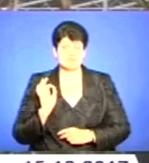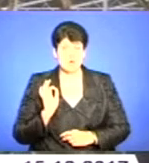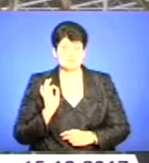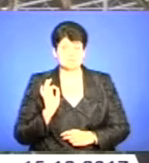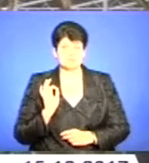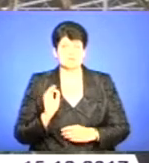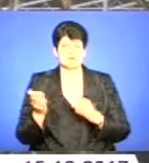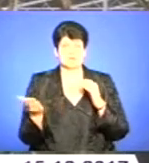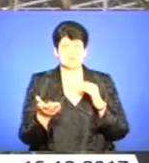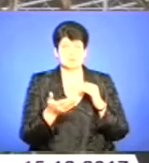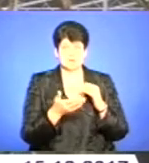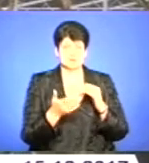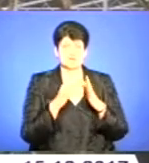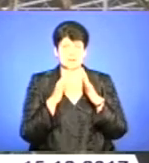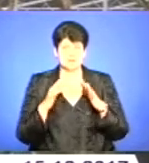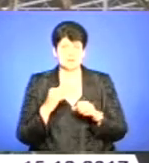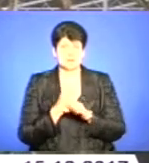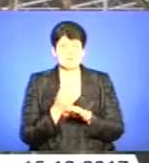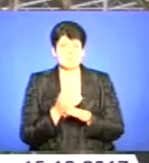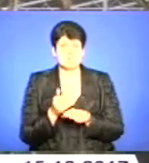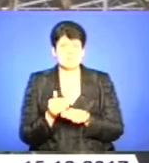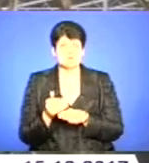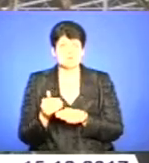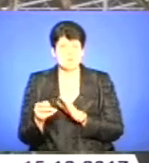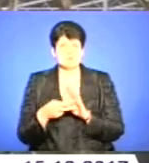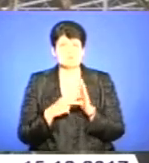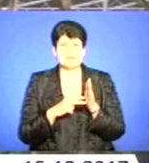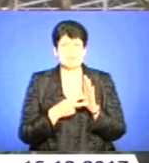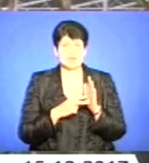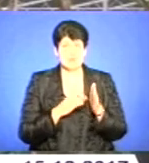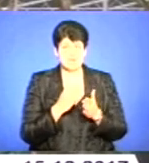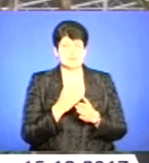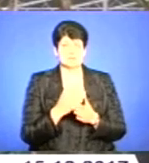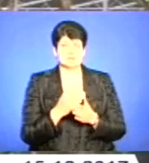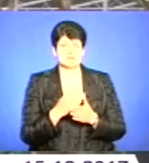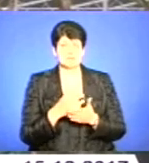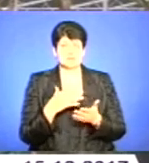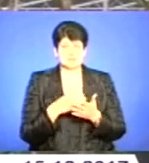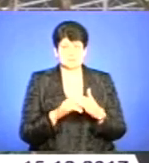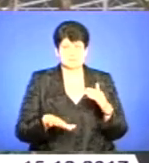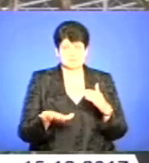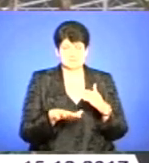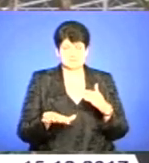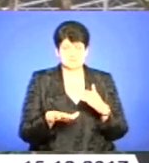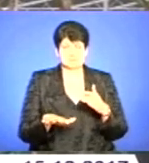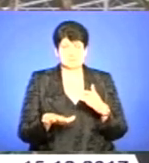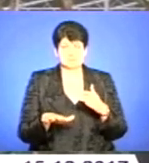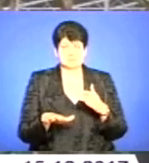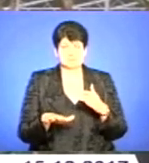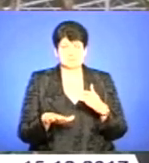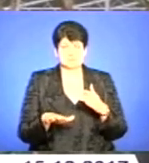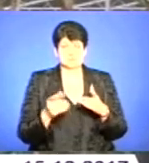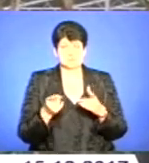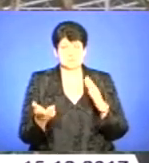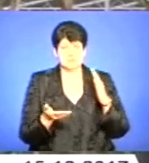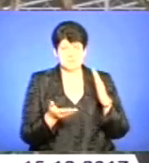Заготівля ялинок робиться поступово, вона робиться із запланованих плантацій, які власне є для того, щоб все-таки